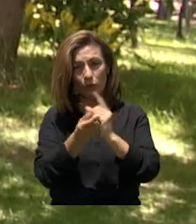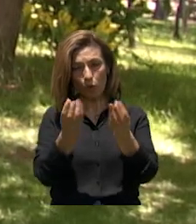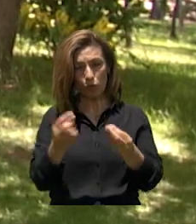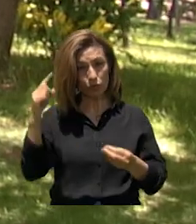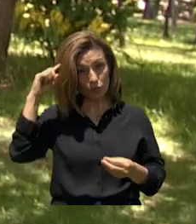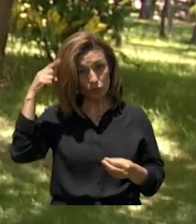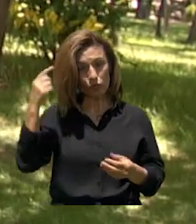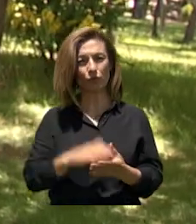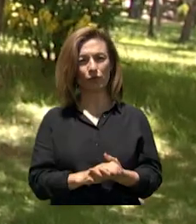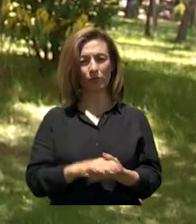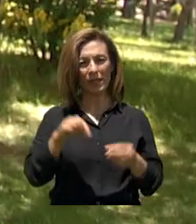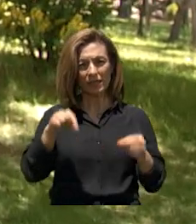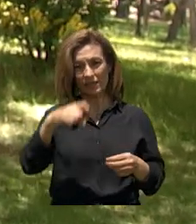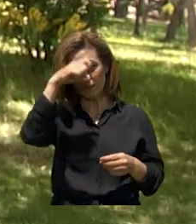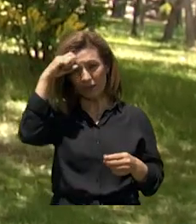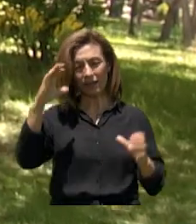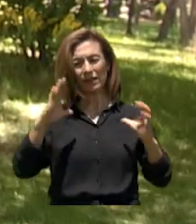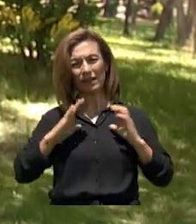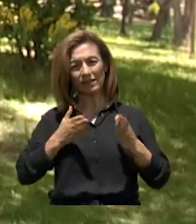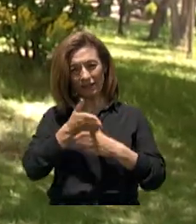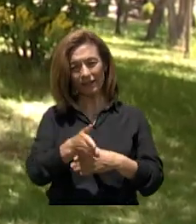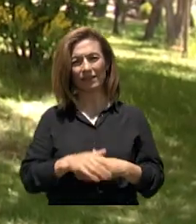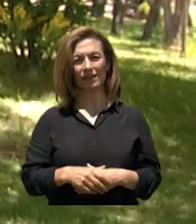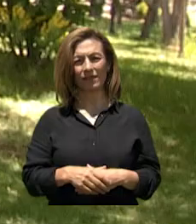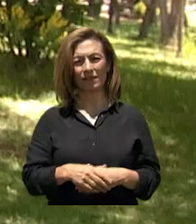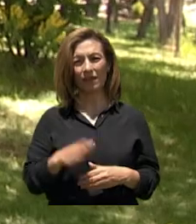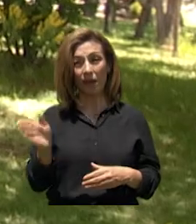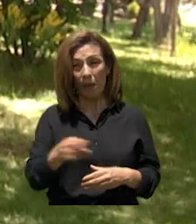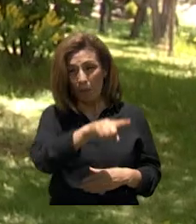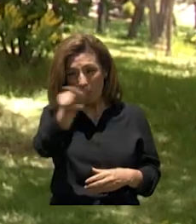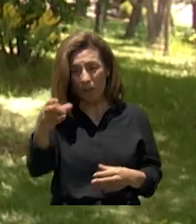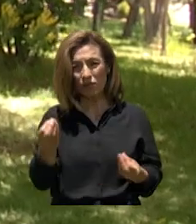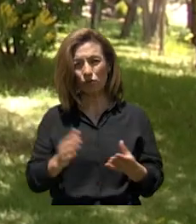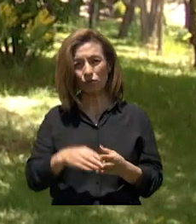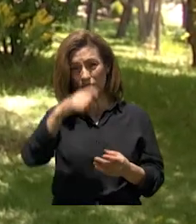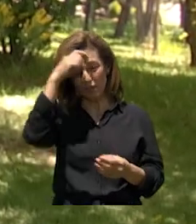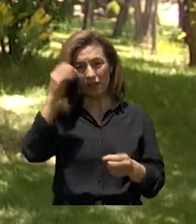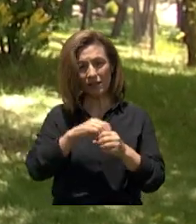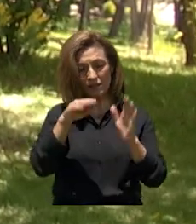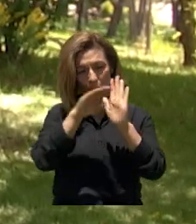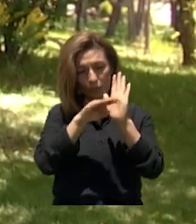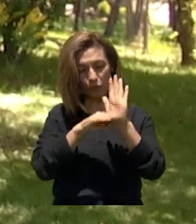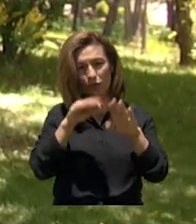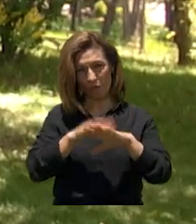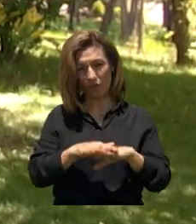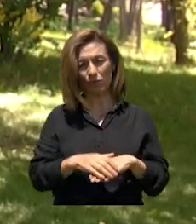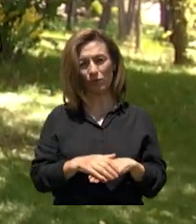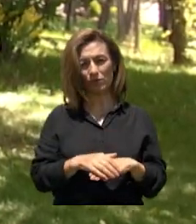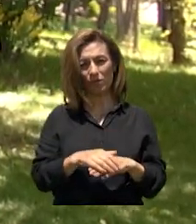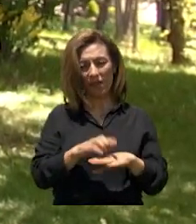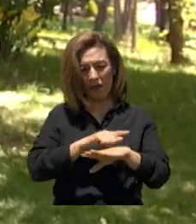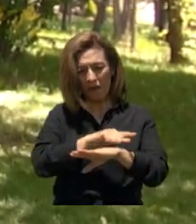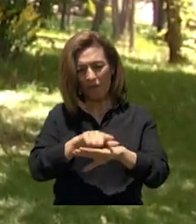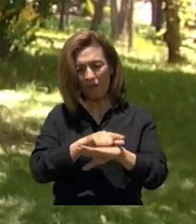düşünüyorum şimdi yaz tatiline girdik pek çoğunuz yaz için Program yapmaya çalışıyor